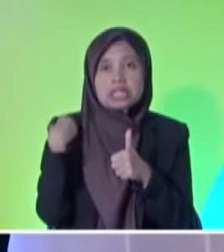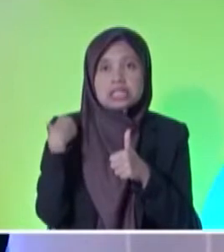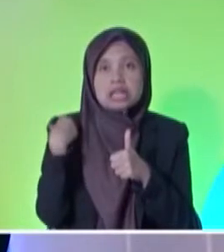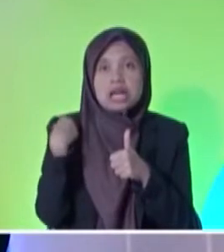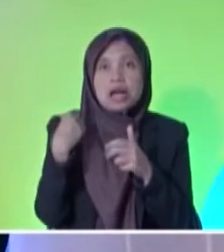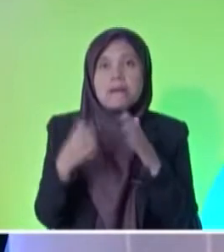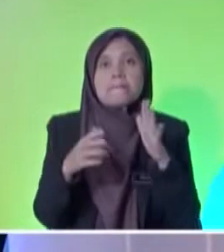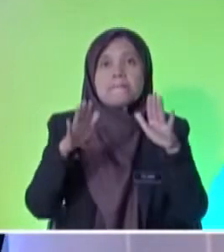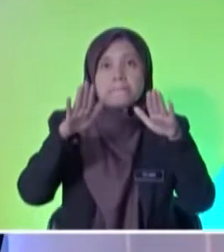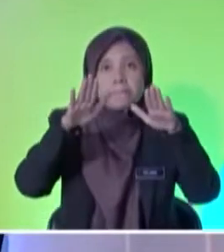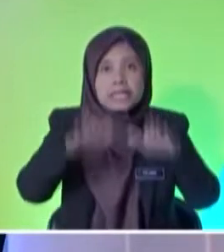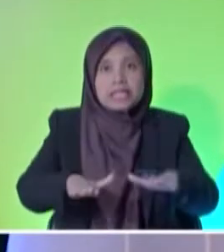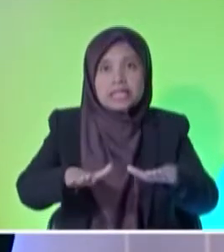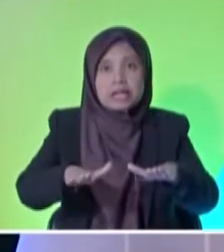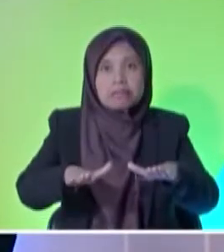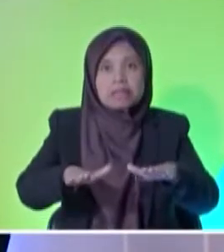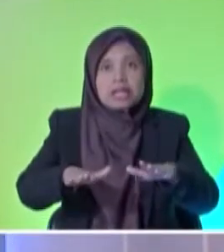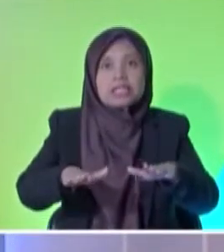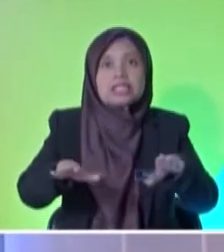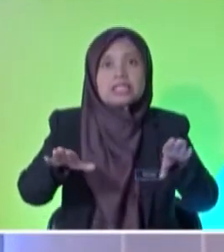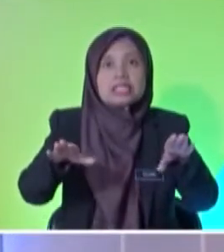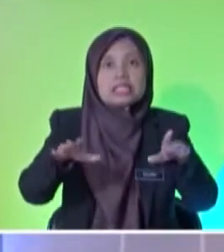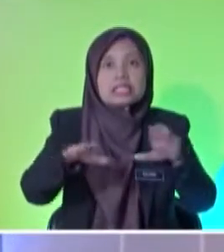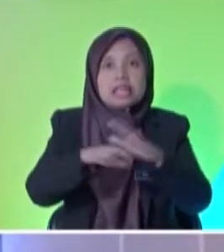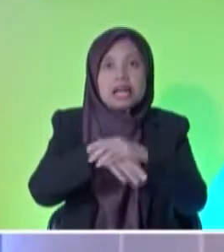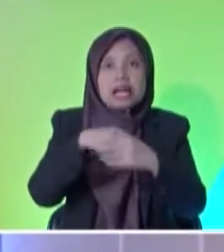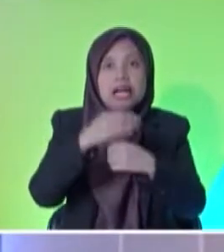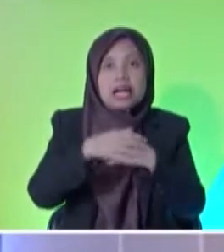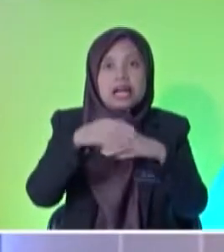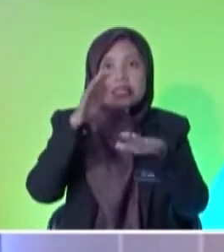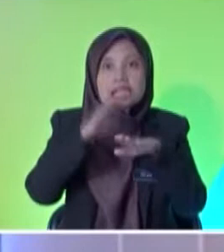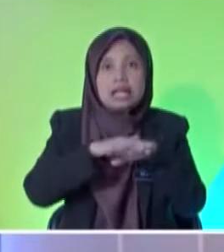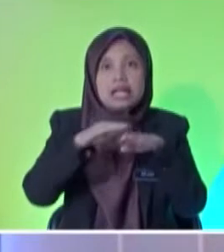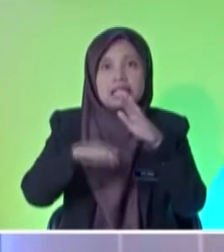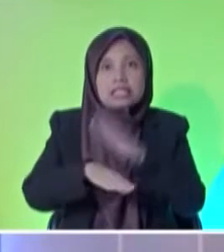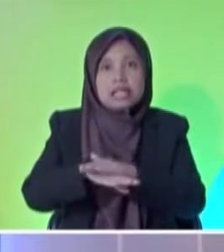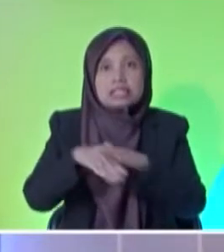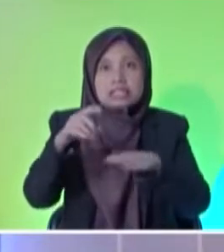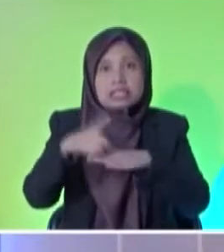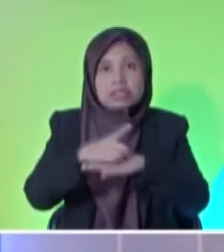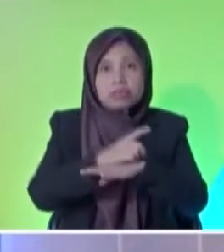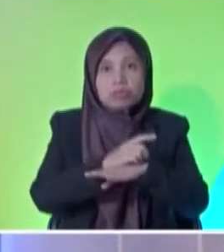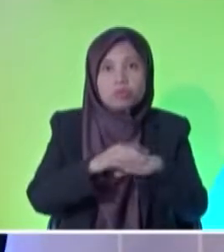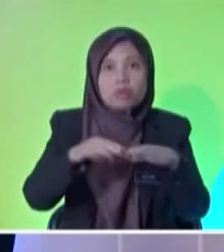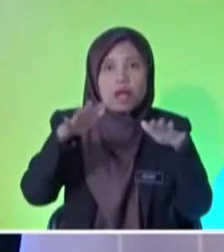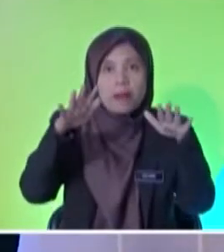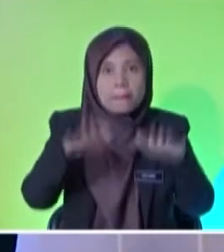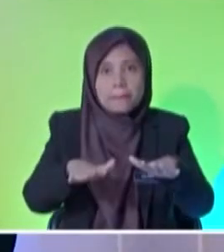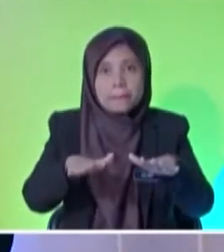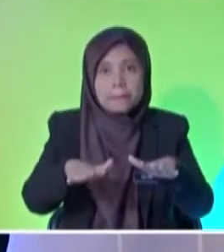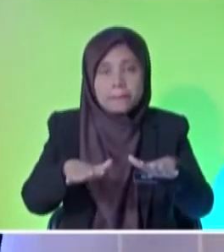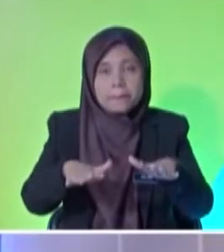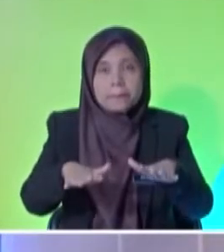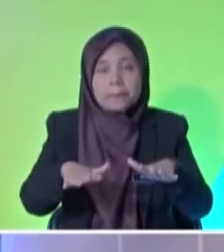mendekatkan Tangan Ke Atas debu untuk di hadapan saya dah ada tayamum ada debu tayamum nanti terlihat